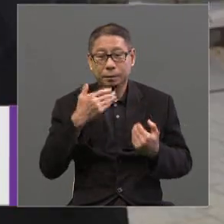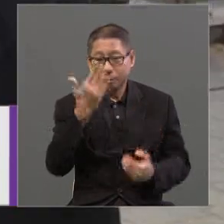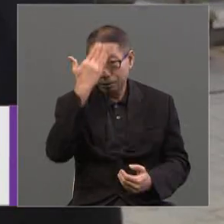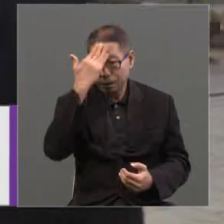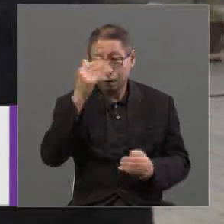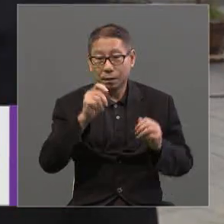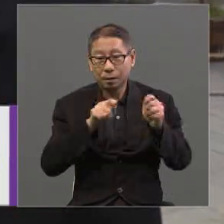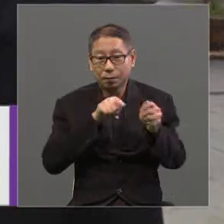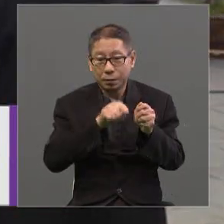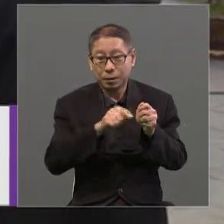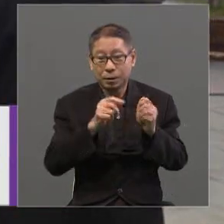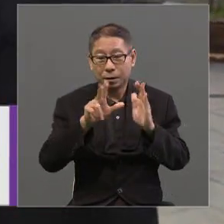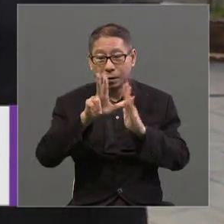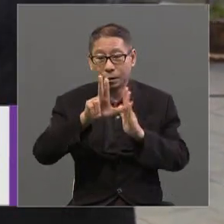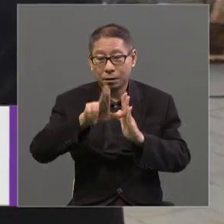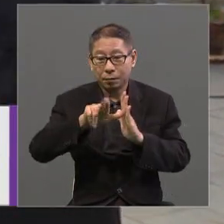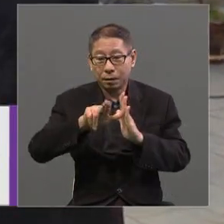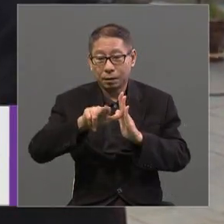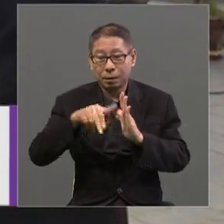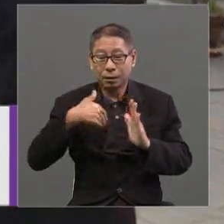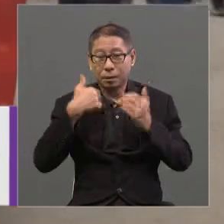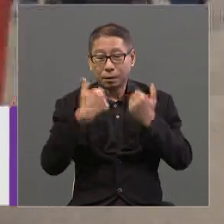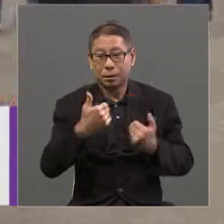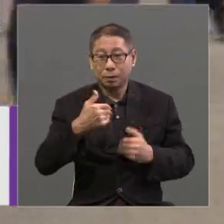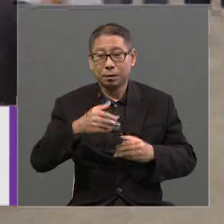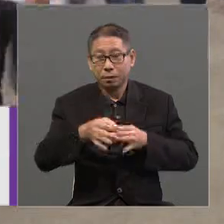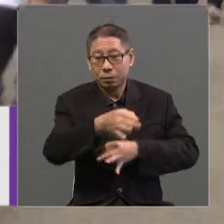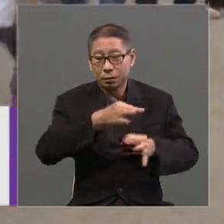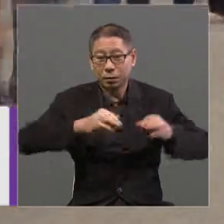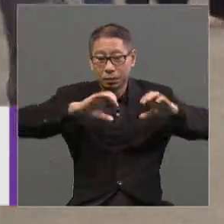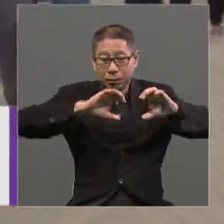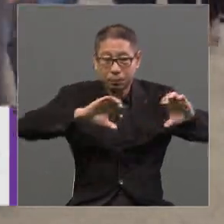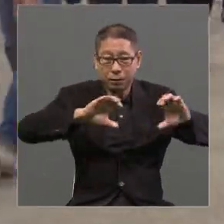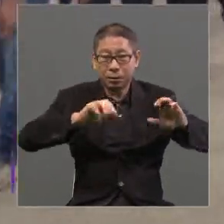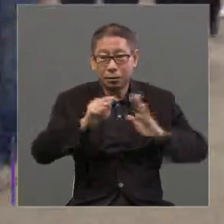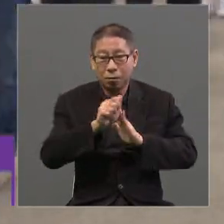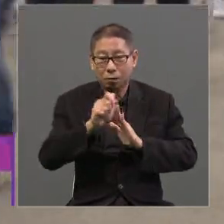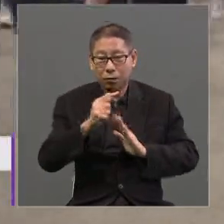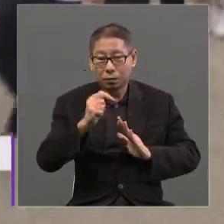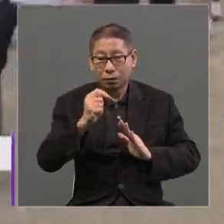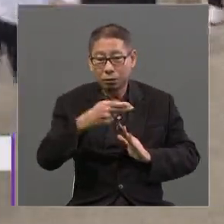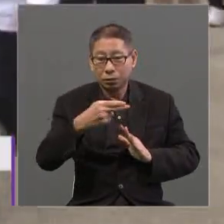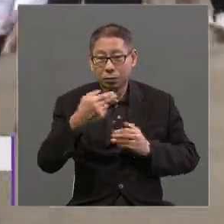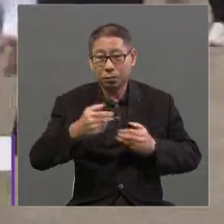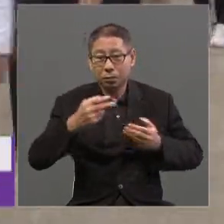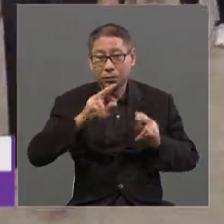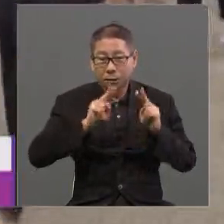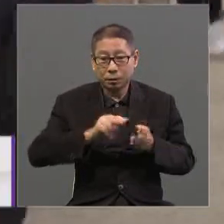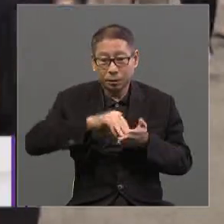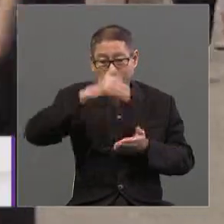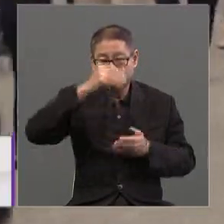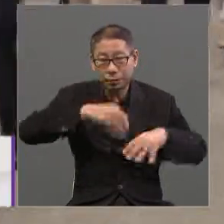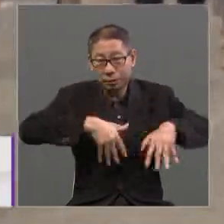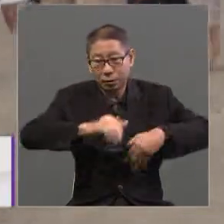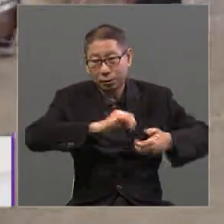หน้าที่ว่าการอำเภอฝางจังหวัดลำปางตัวแทนของหน่วยงานภาครัฐองค์กรปกครองส่วนท้องถิ่นนักเรียนนักศึกษาและก็ภาคประชาชน